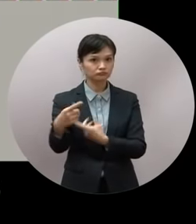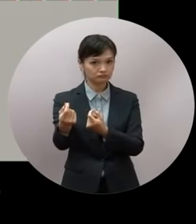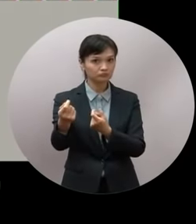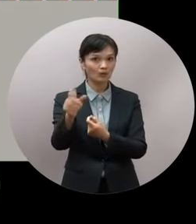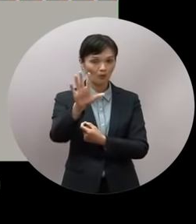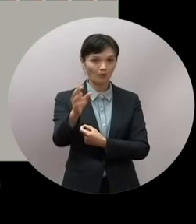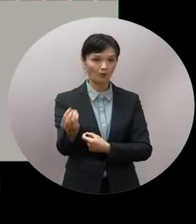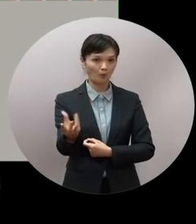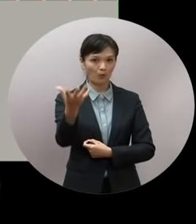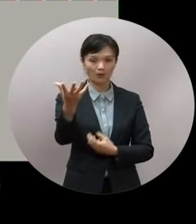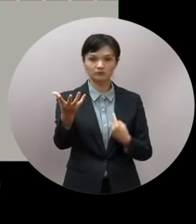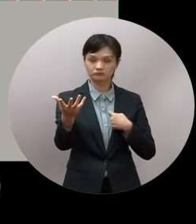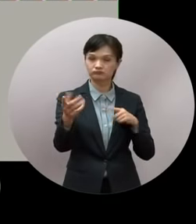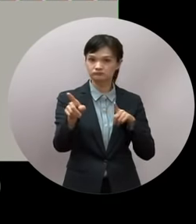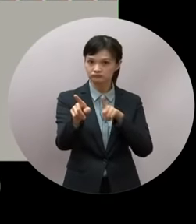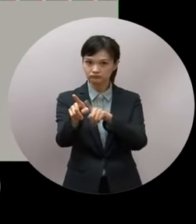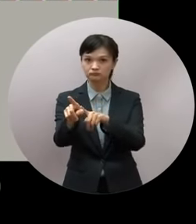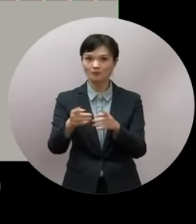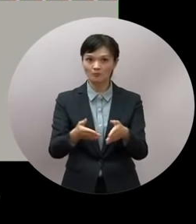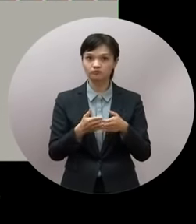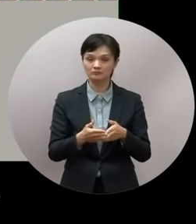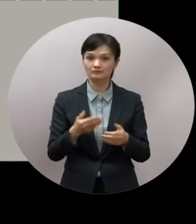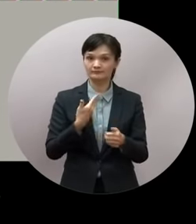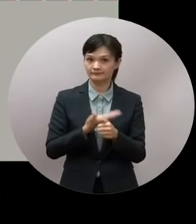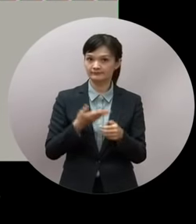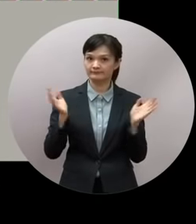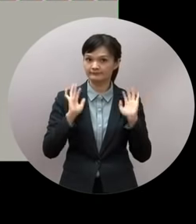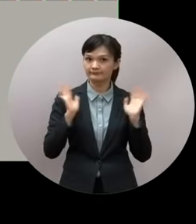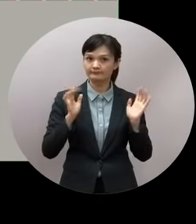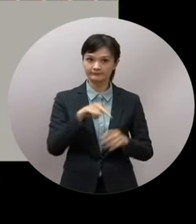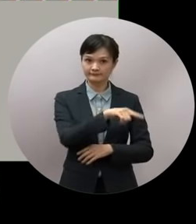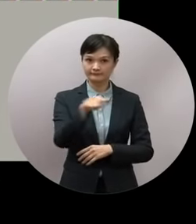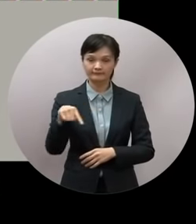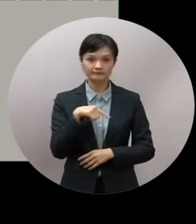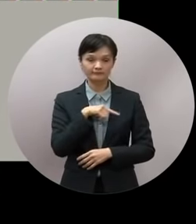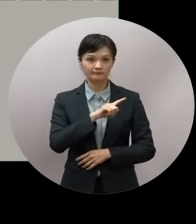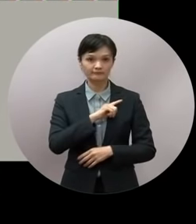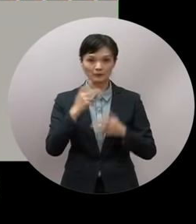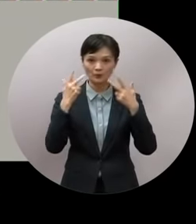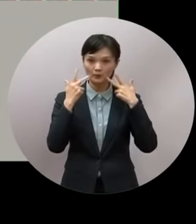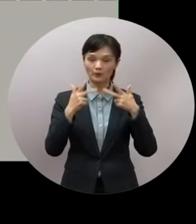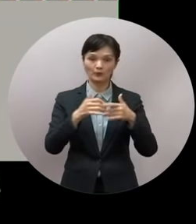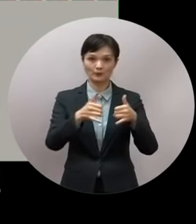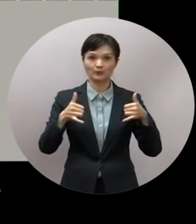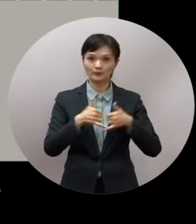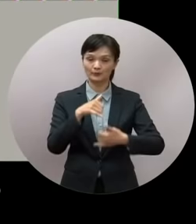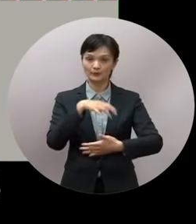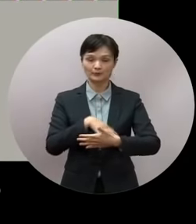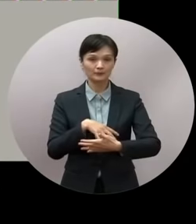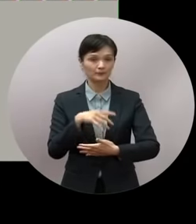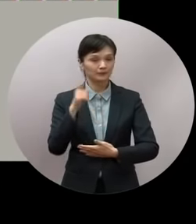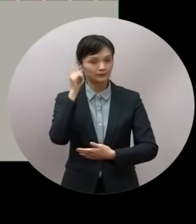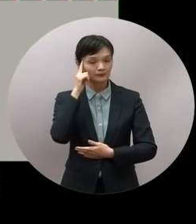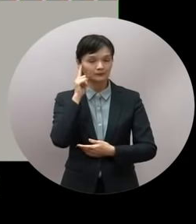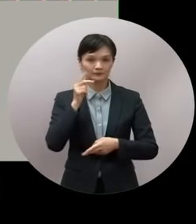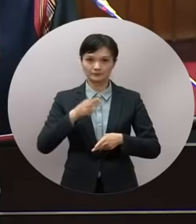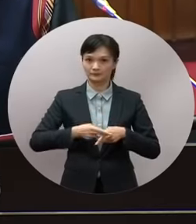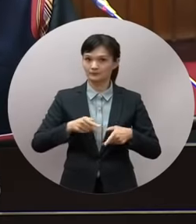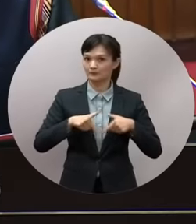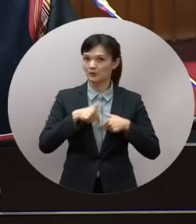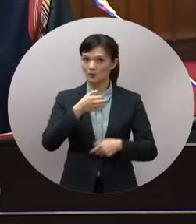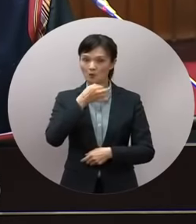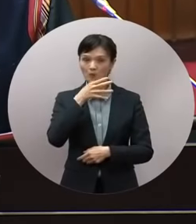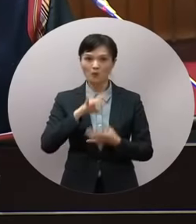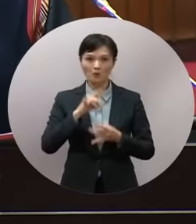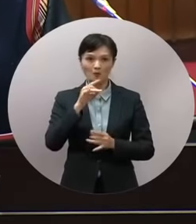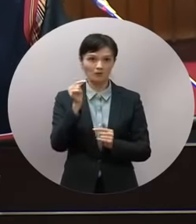表现，让孩子成为有原住民族灵魂、有自信、有能力的族人。